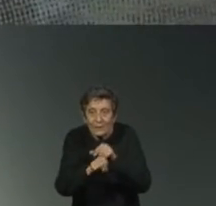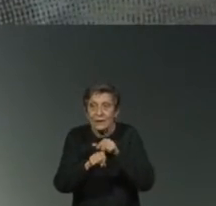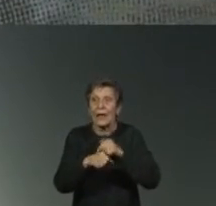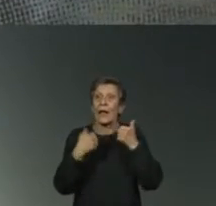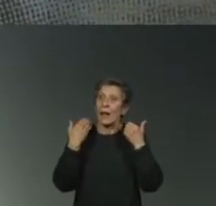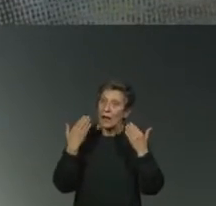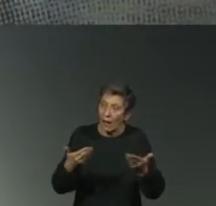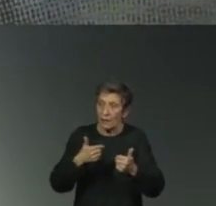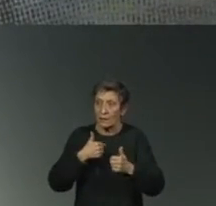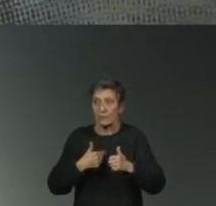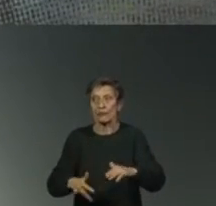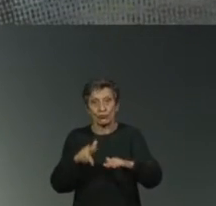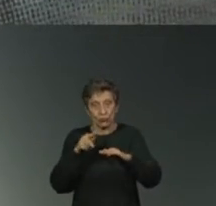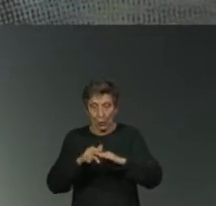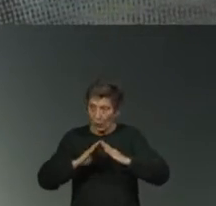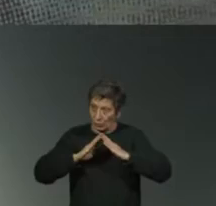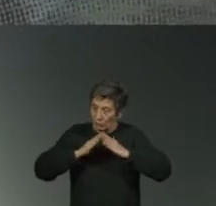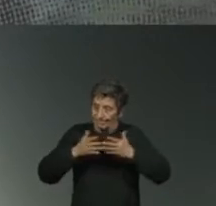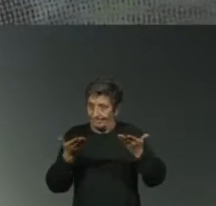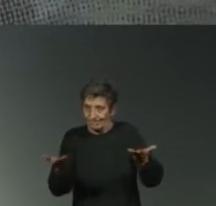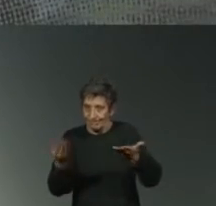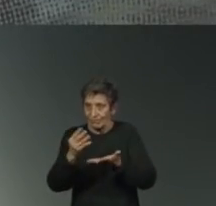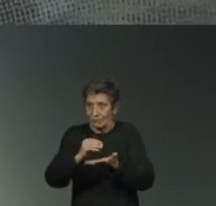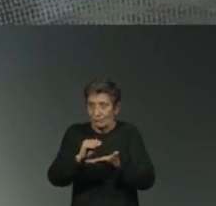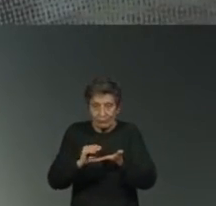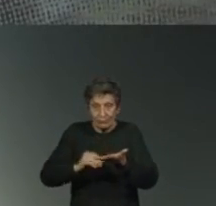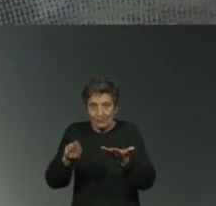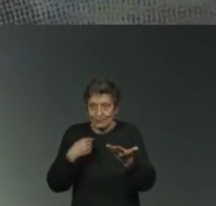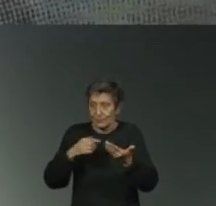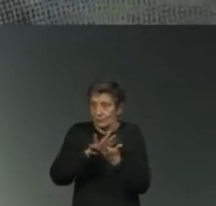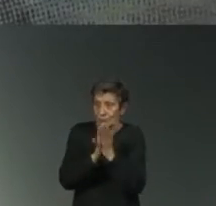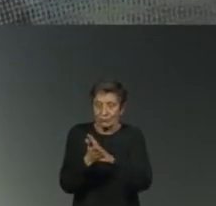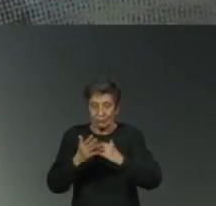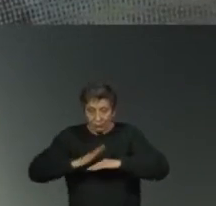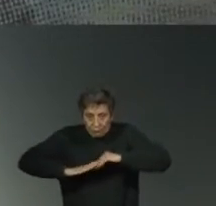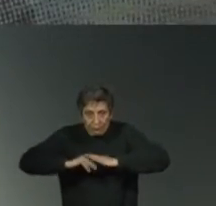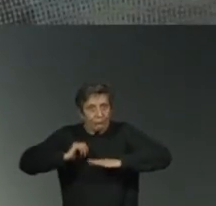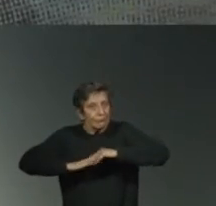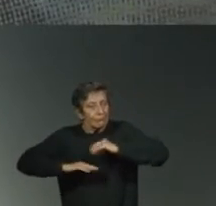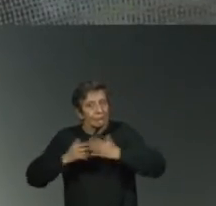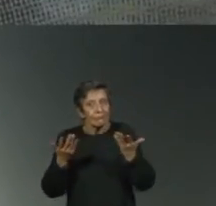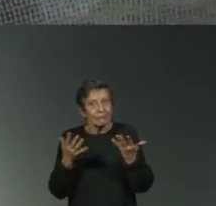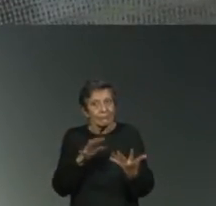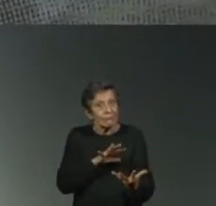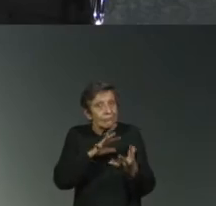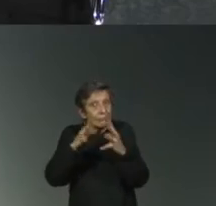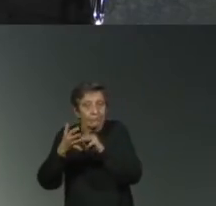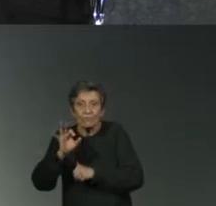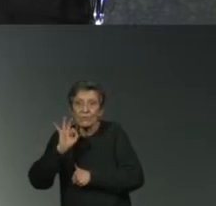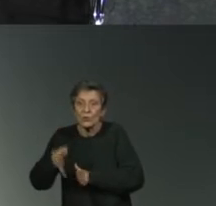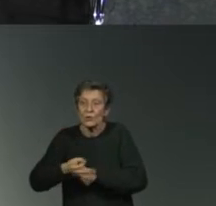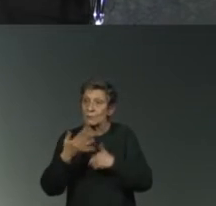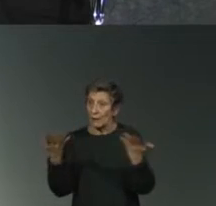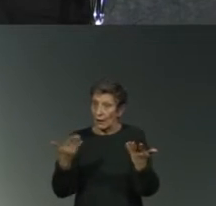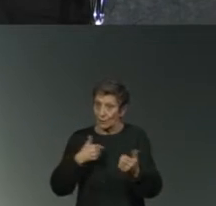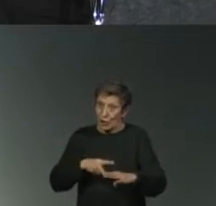mets à le porter. Il se met à mûrir et à grandir en moi. Mais je ne peux passer au stade